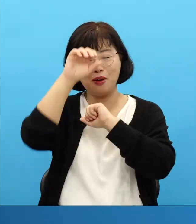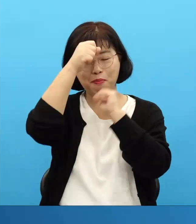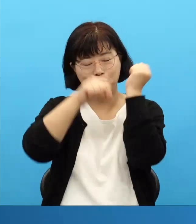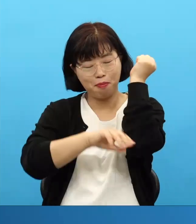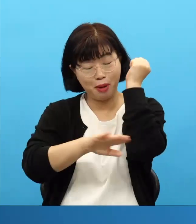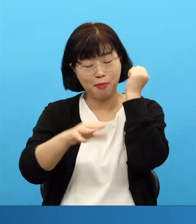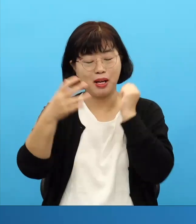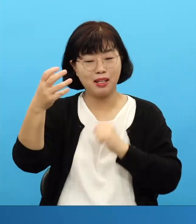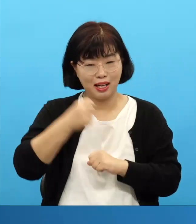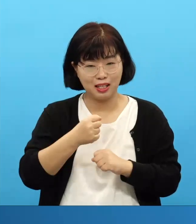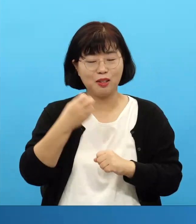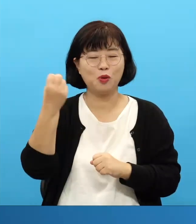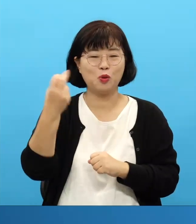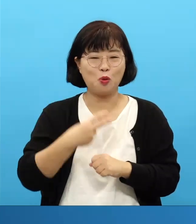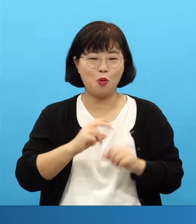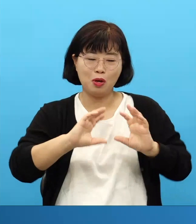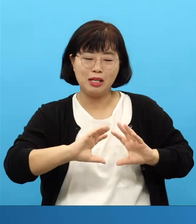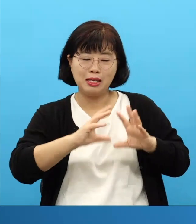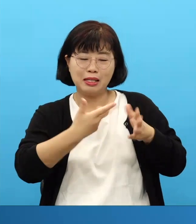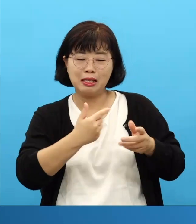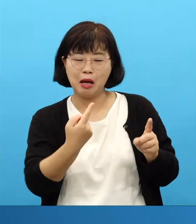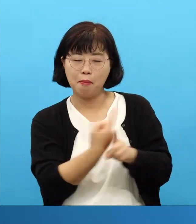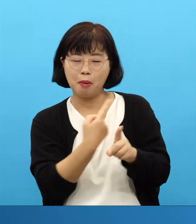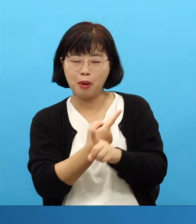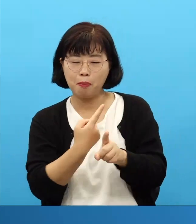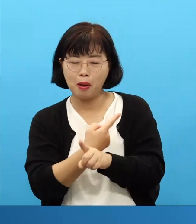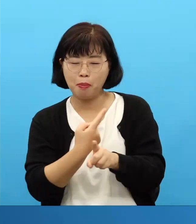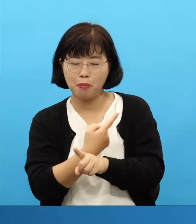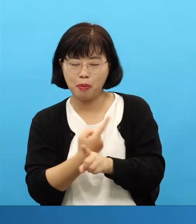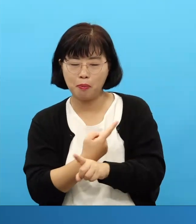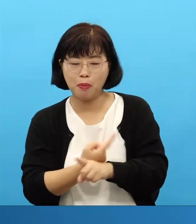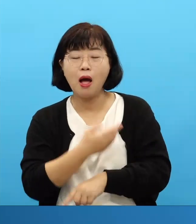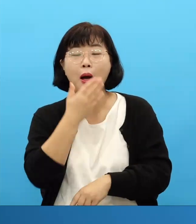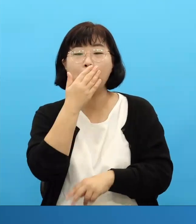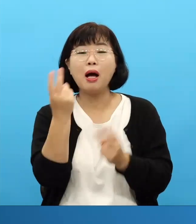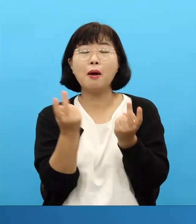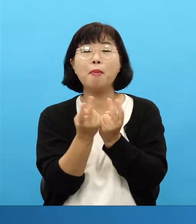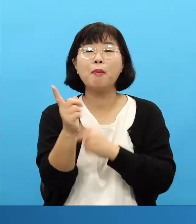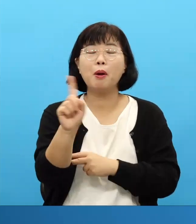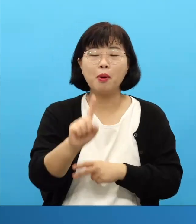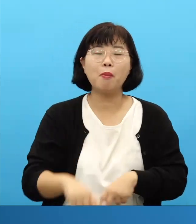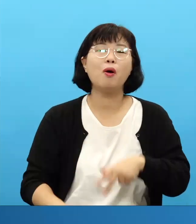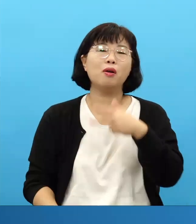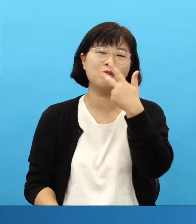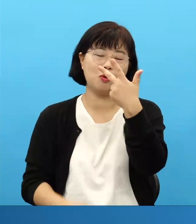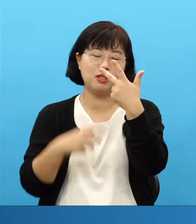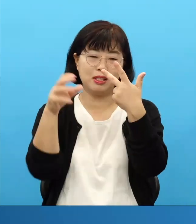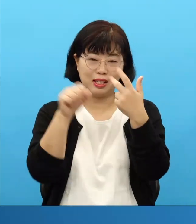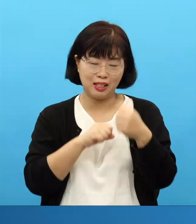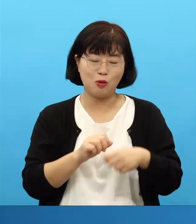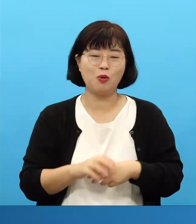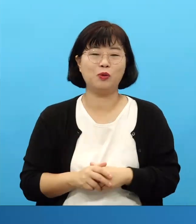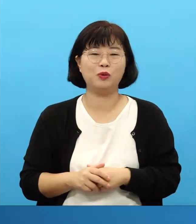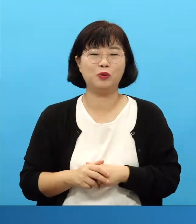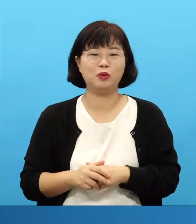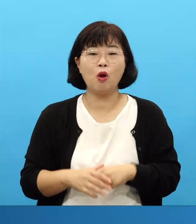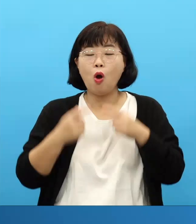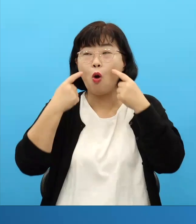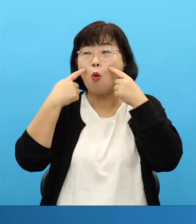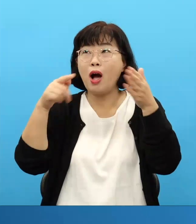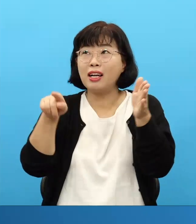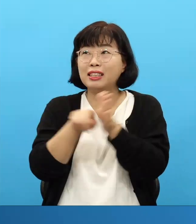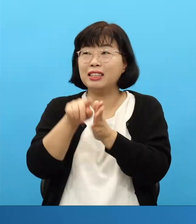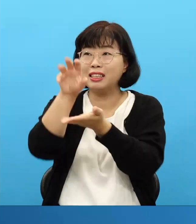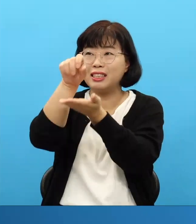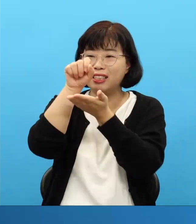you. 예, 하나님이 세상을 바꾸는 그 흐름을 따라 가는 겁니다. And you follow the stream by which God changes the world. 우리는 어려움 속으로 가야 되기 때문에 확신 가지고 갑니다.